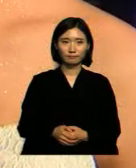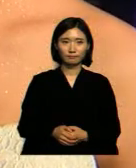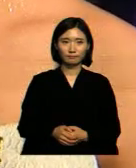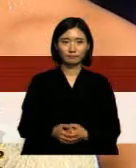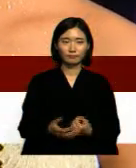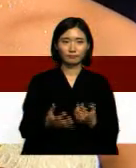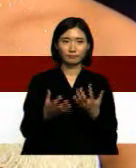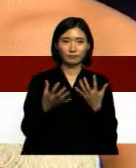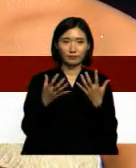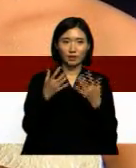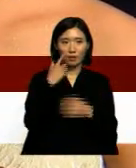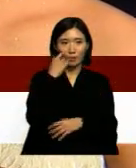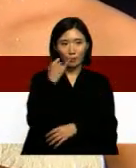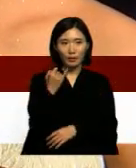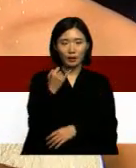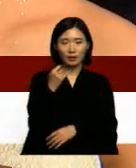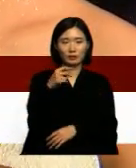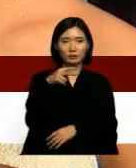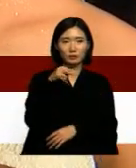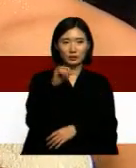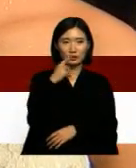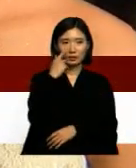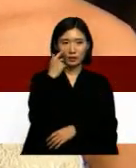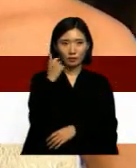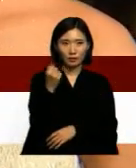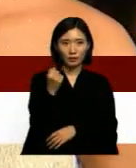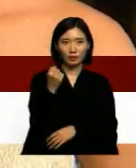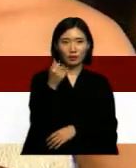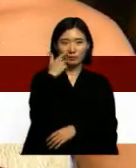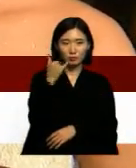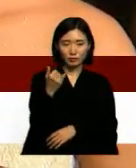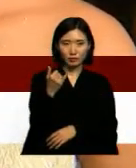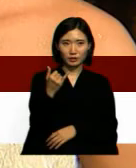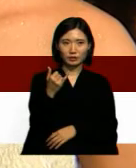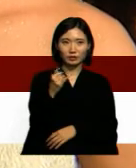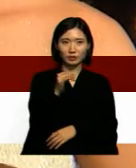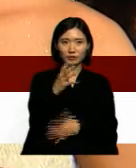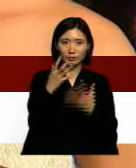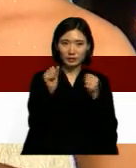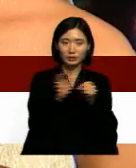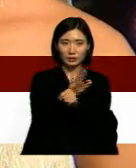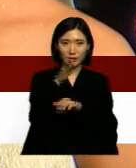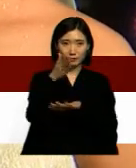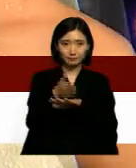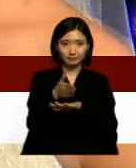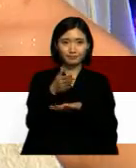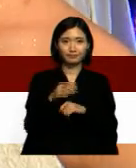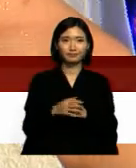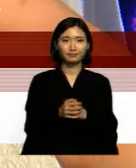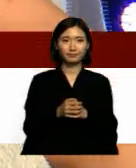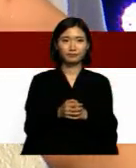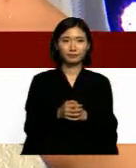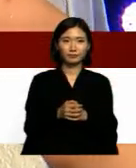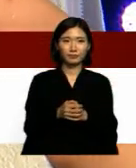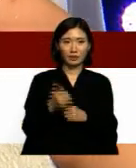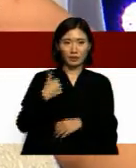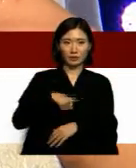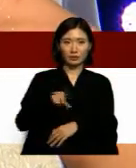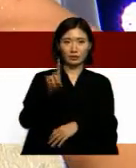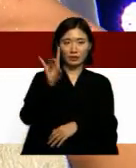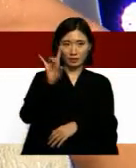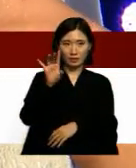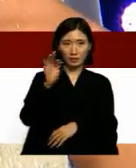사랑해요. 엄마, 시어머니, 시아버님, 제 엄마 많이 사랑해. 감사합니다. 지금 아들 하나